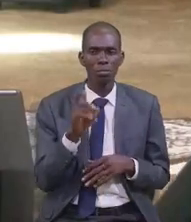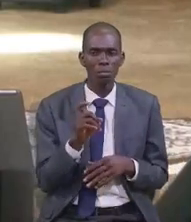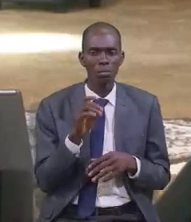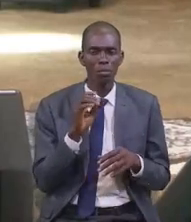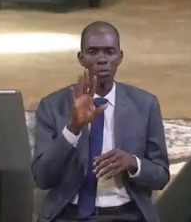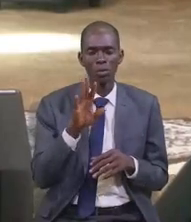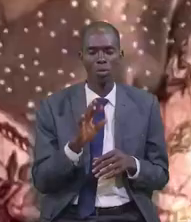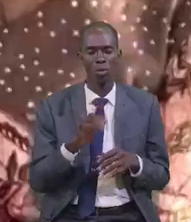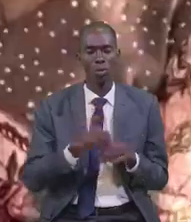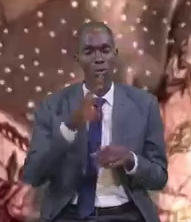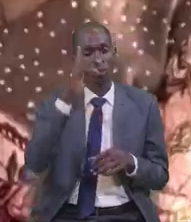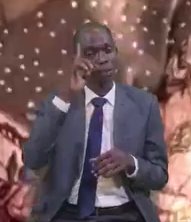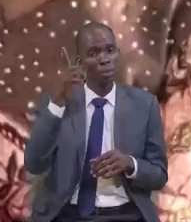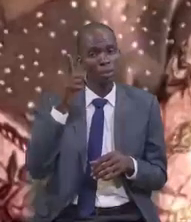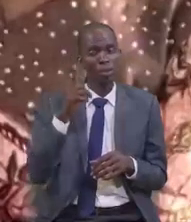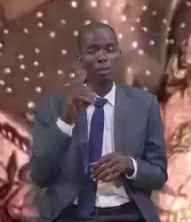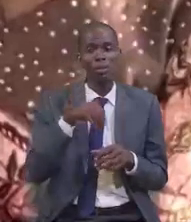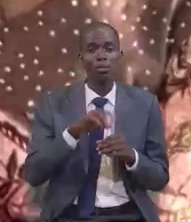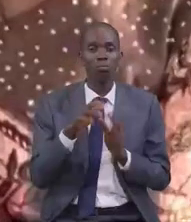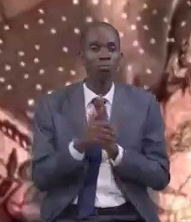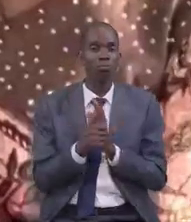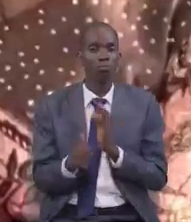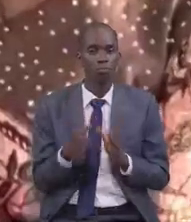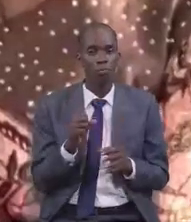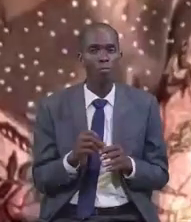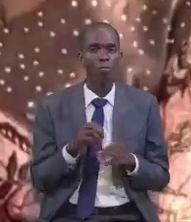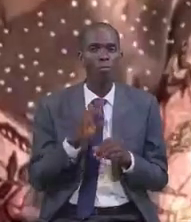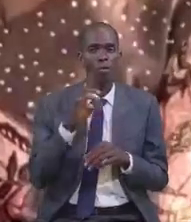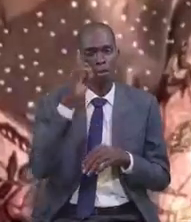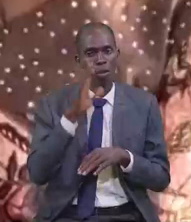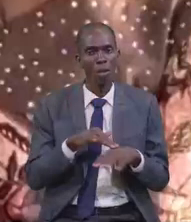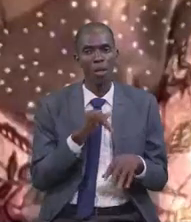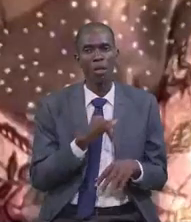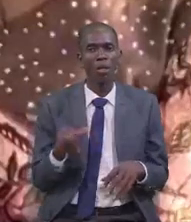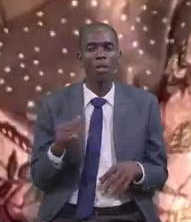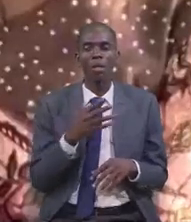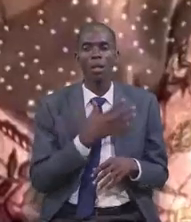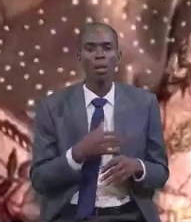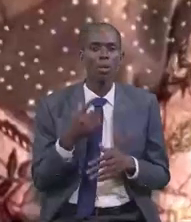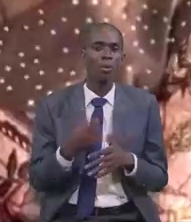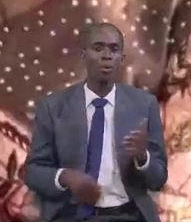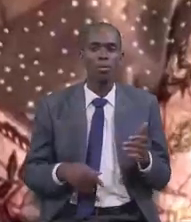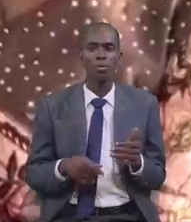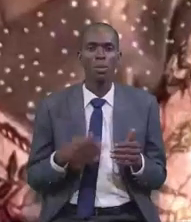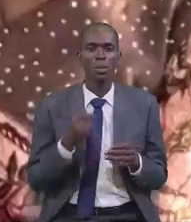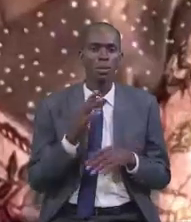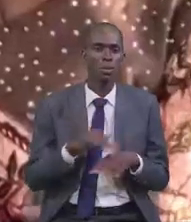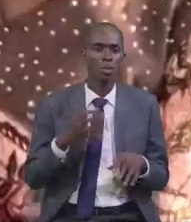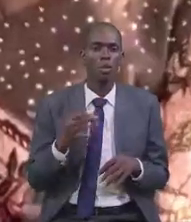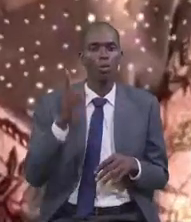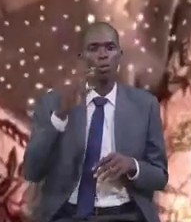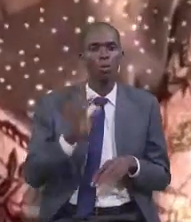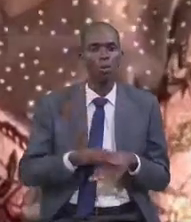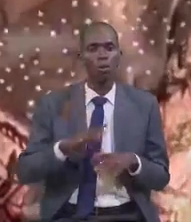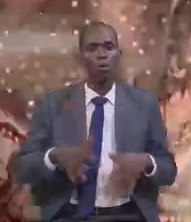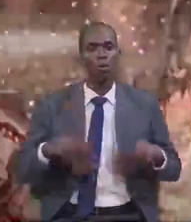talent, ta spécialité, ton appel, et les choses avec lesquelles tu étais né, l'appel de Dieu sur ta